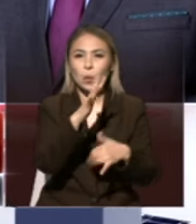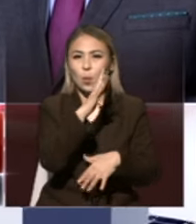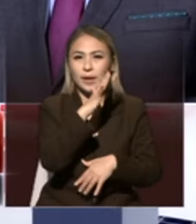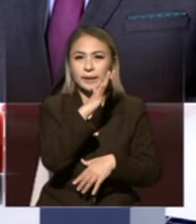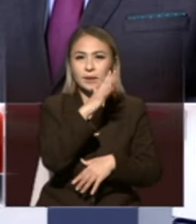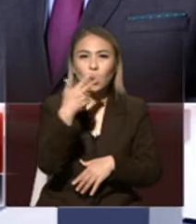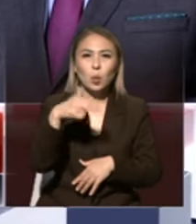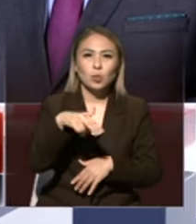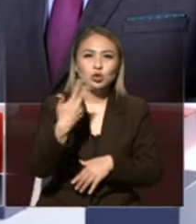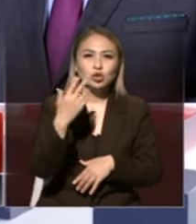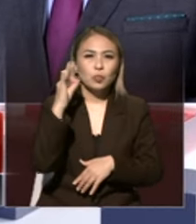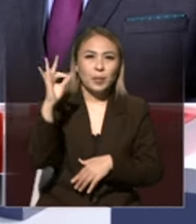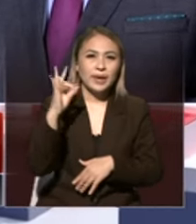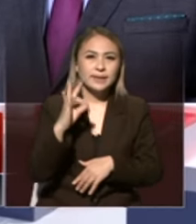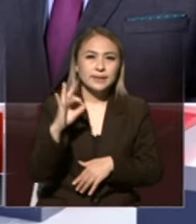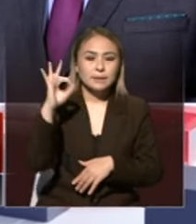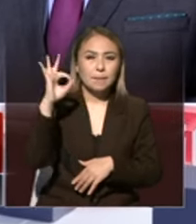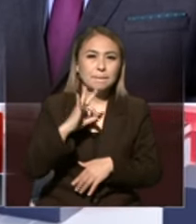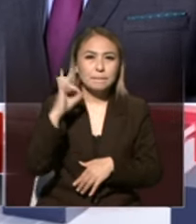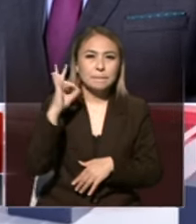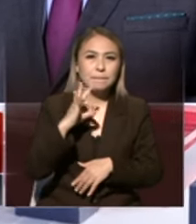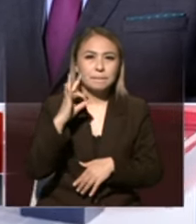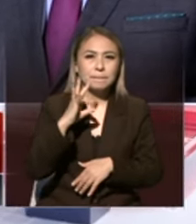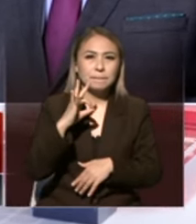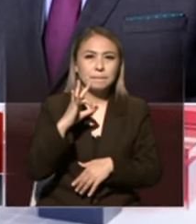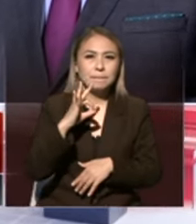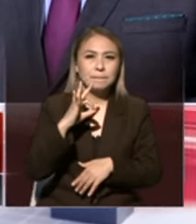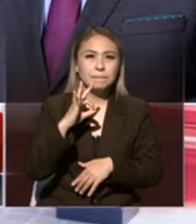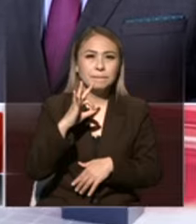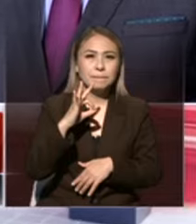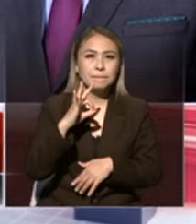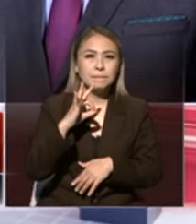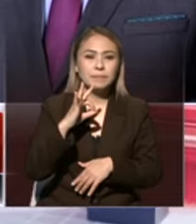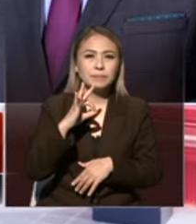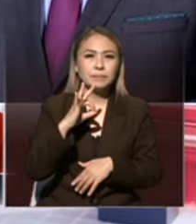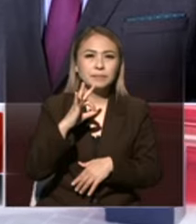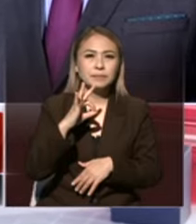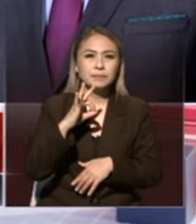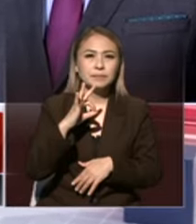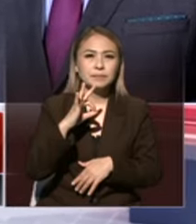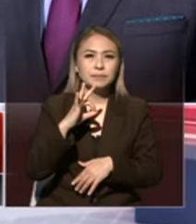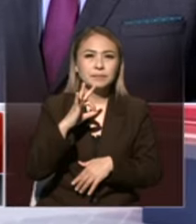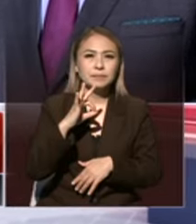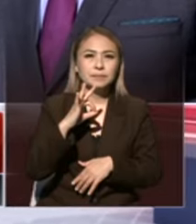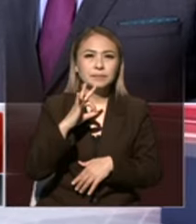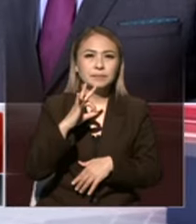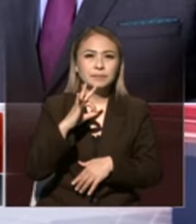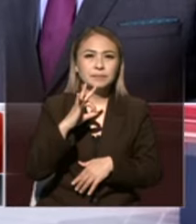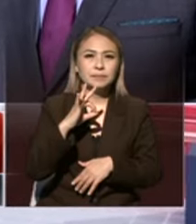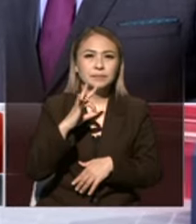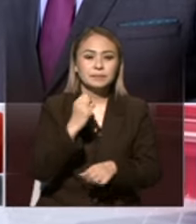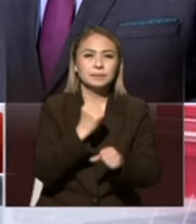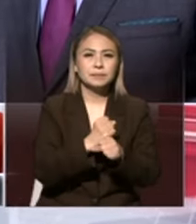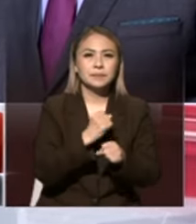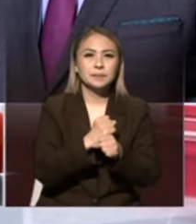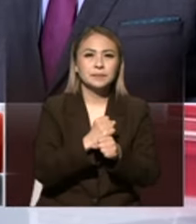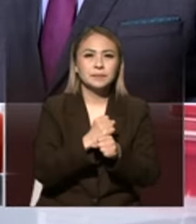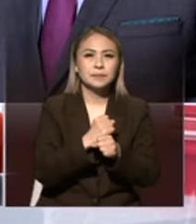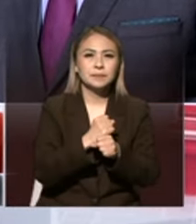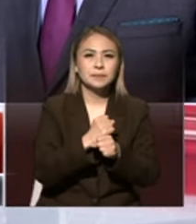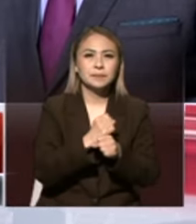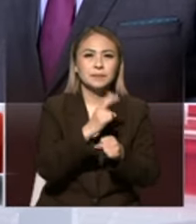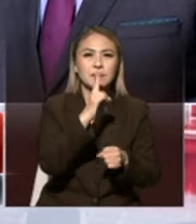уақытқа 33% пайыз капитализация. Локализация. Құрастыру.